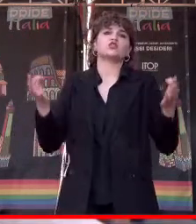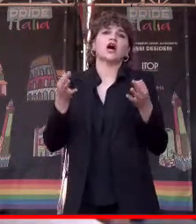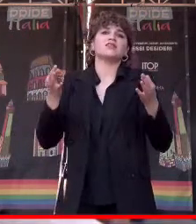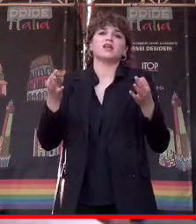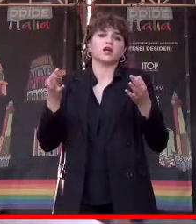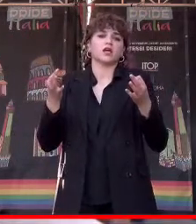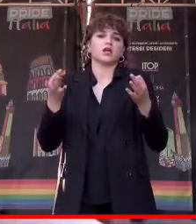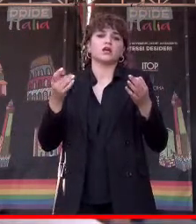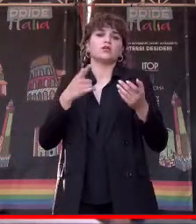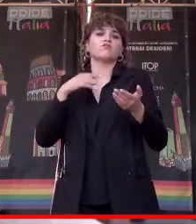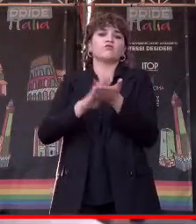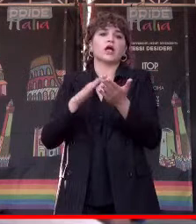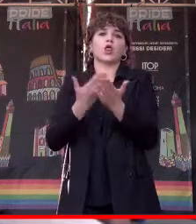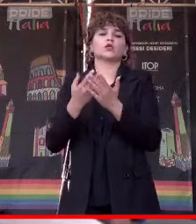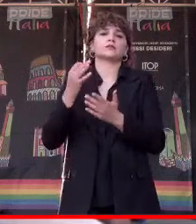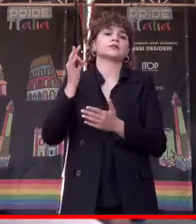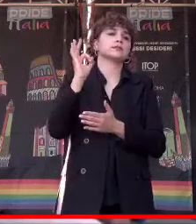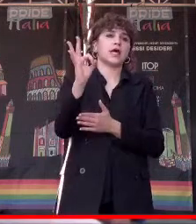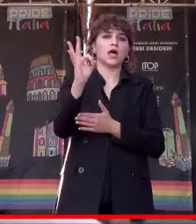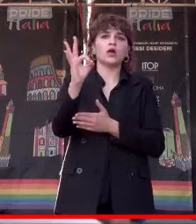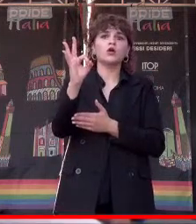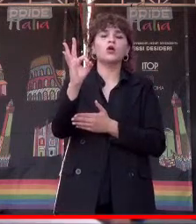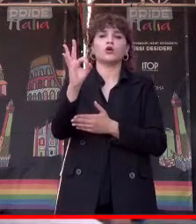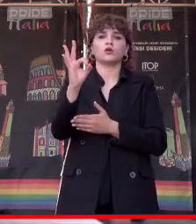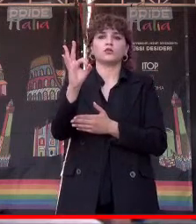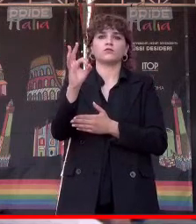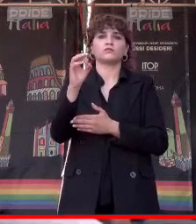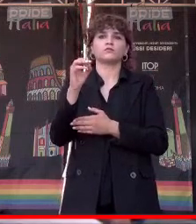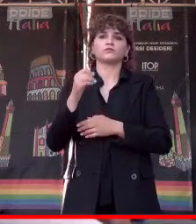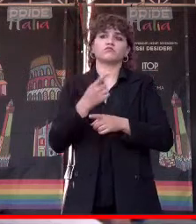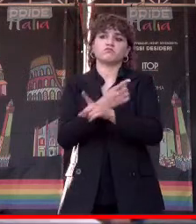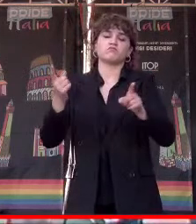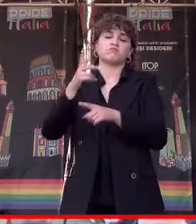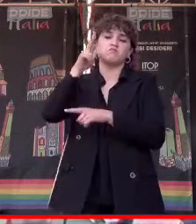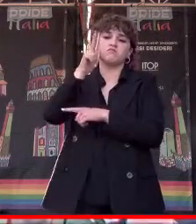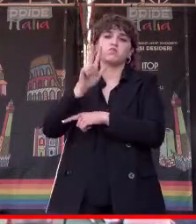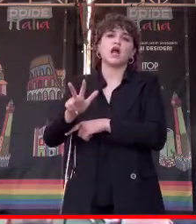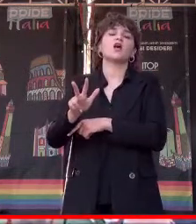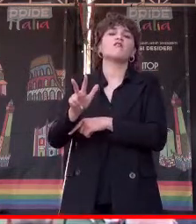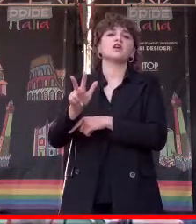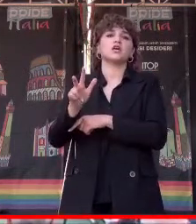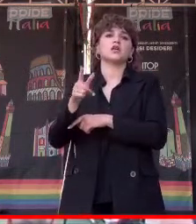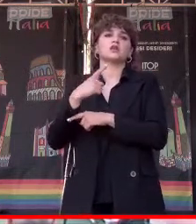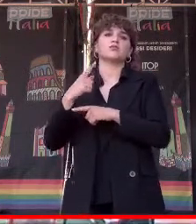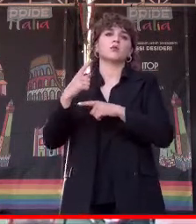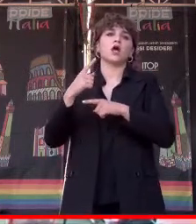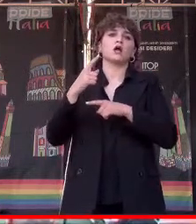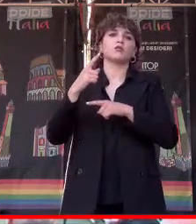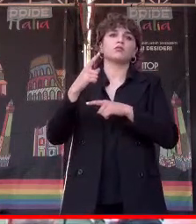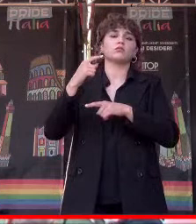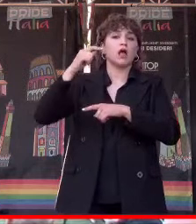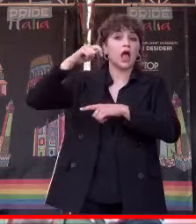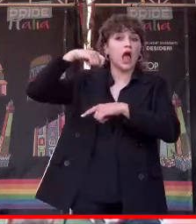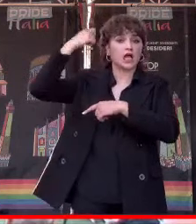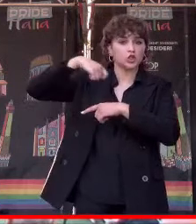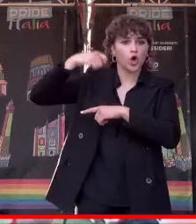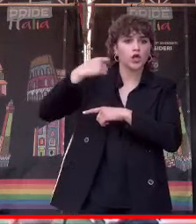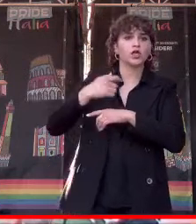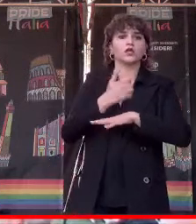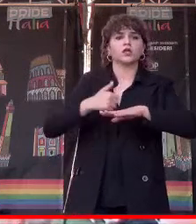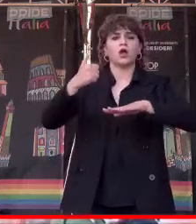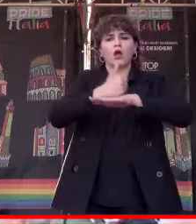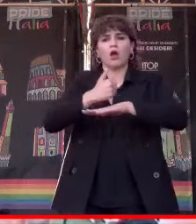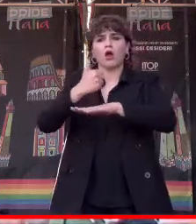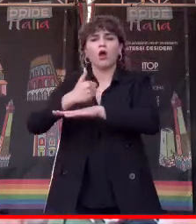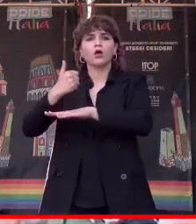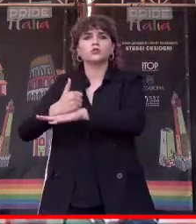siete stati bravi, insomma, fra il Disabiti, Radio 32 e tutti gli attori che hanno partecipato, abbiamo un certo archivio che ora però è il